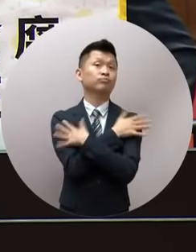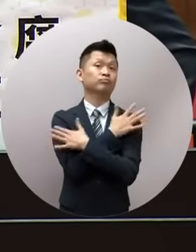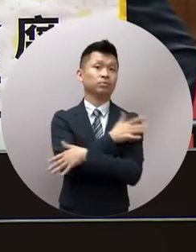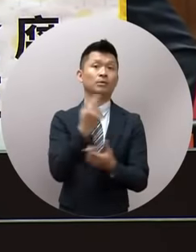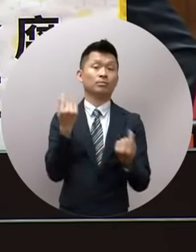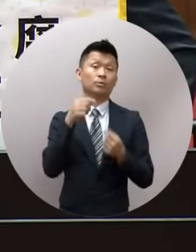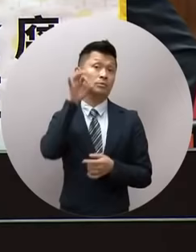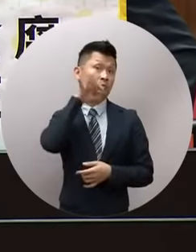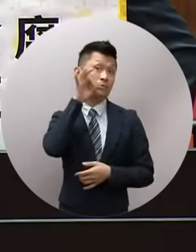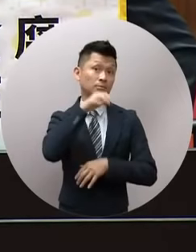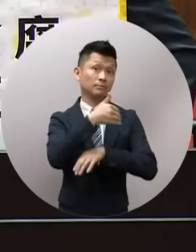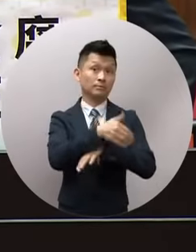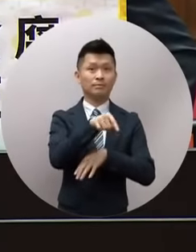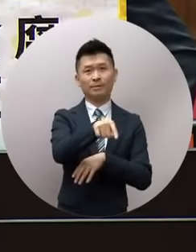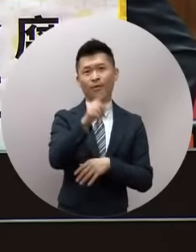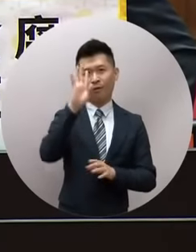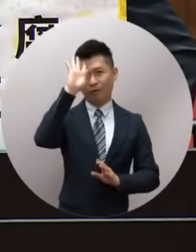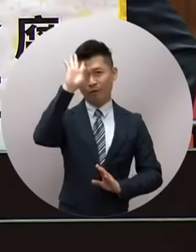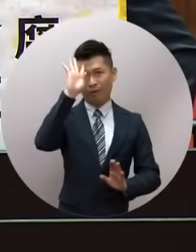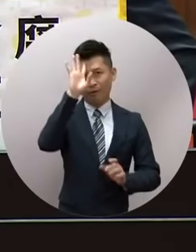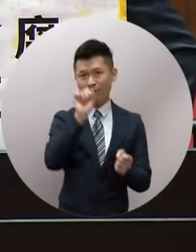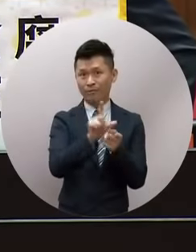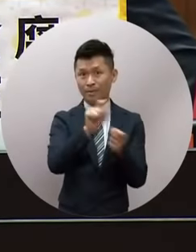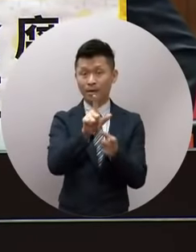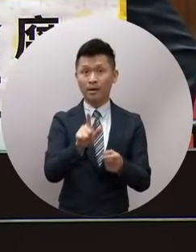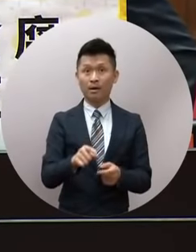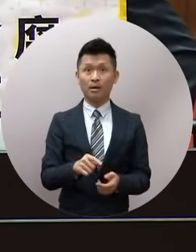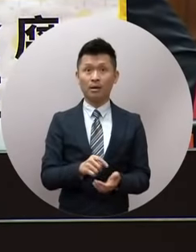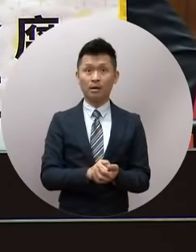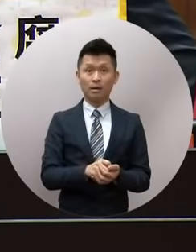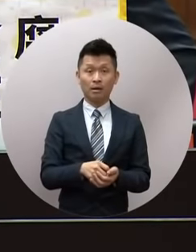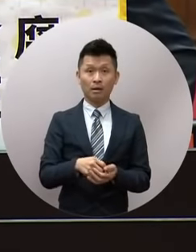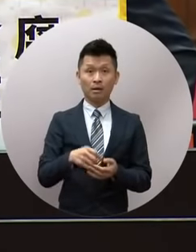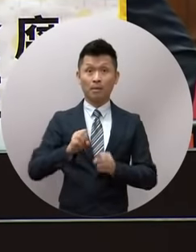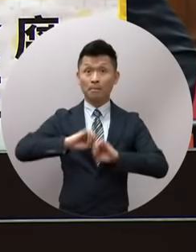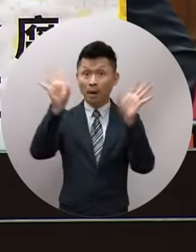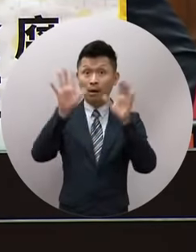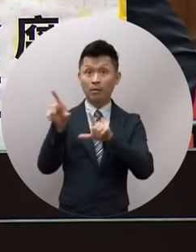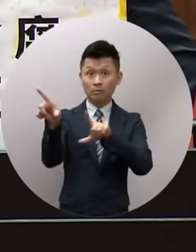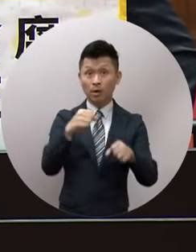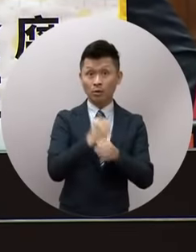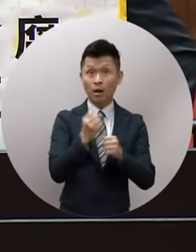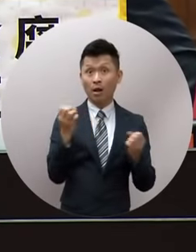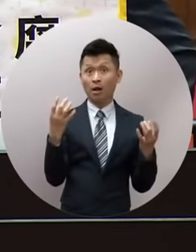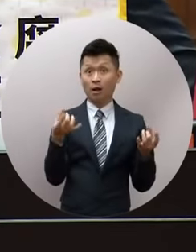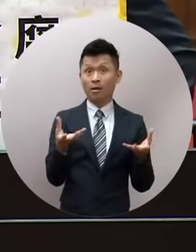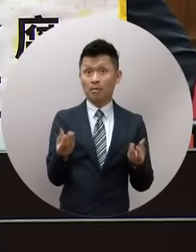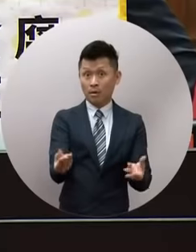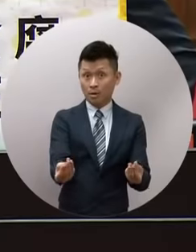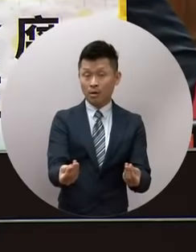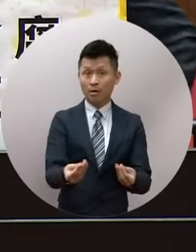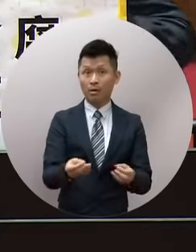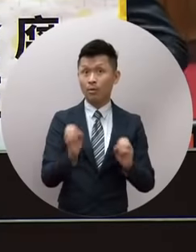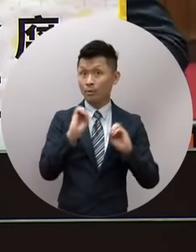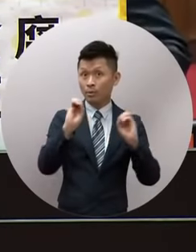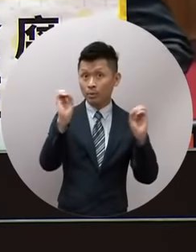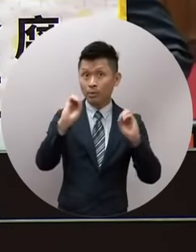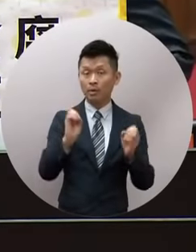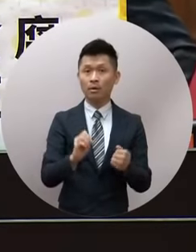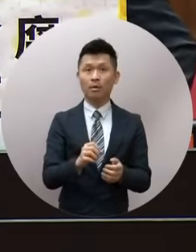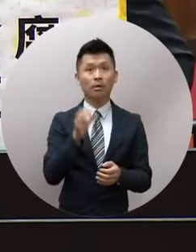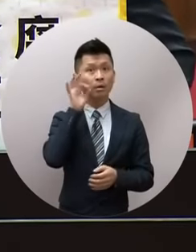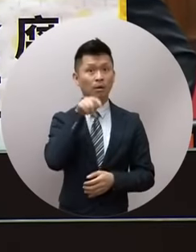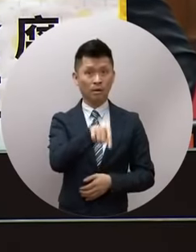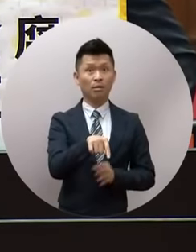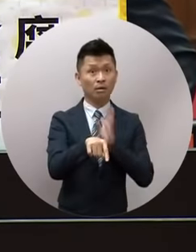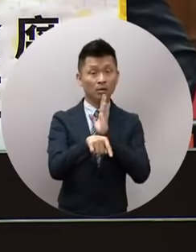讲彰化这是足惨的吼，人咧报，伊几乎拢无咧执行嘛，对吧，部长？就彰化县就是这样啊。那到目前